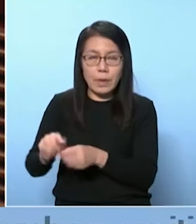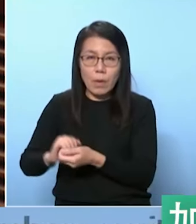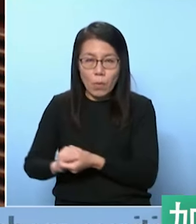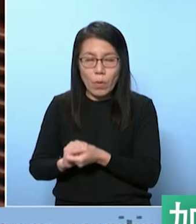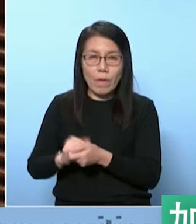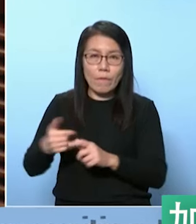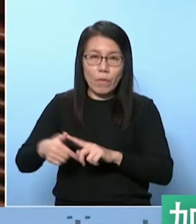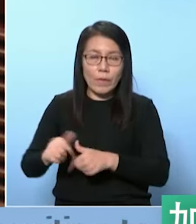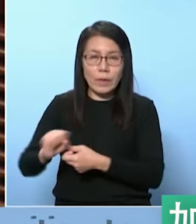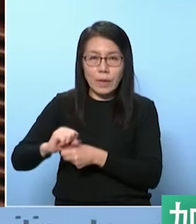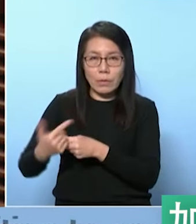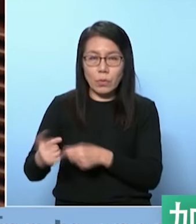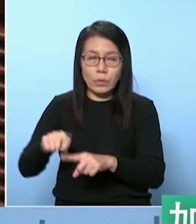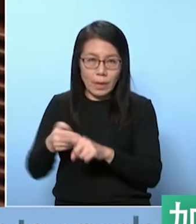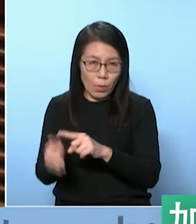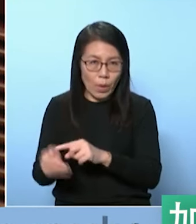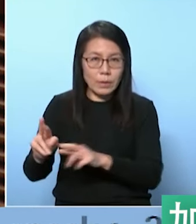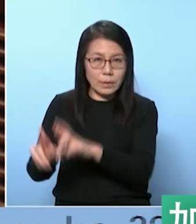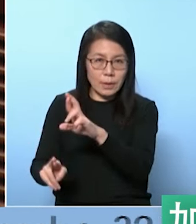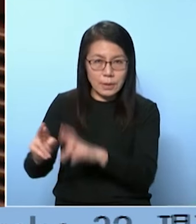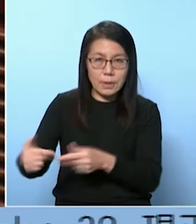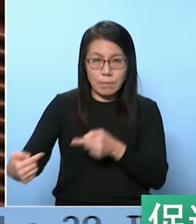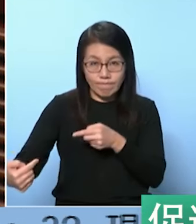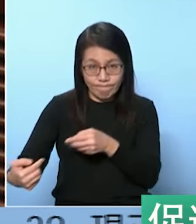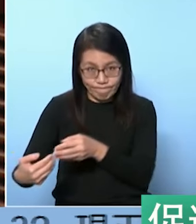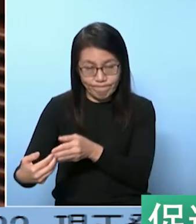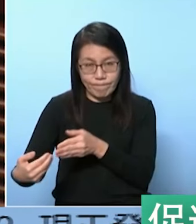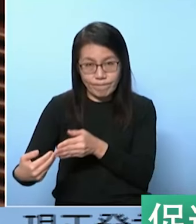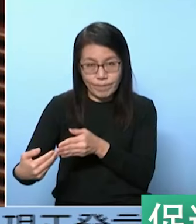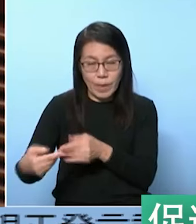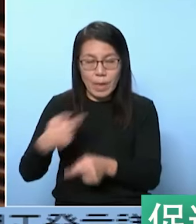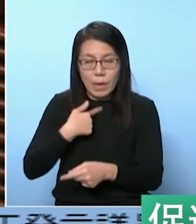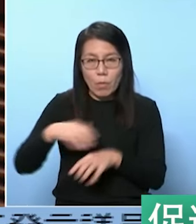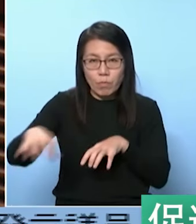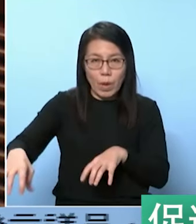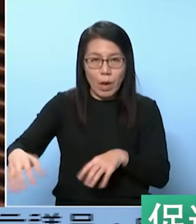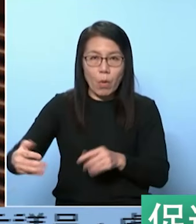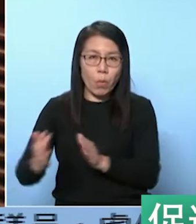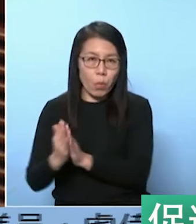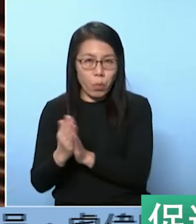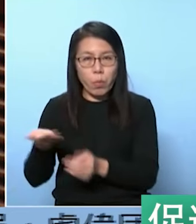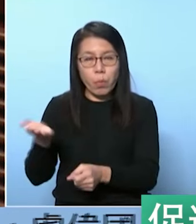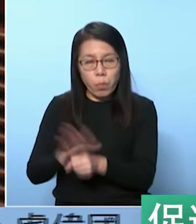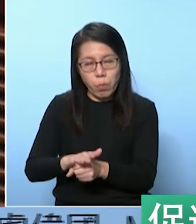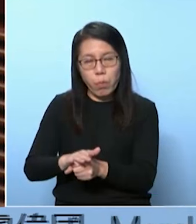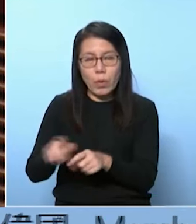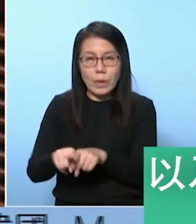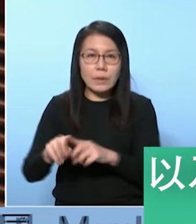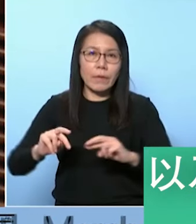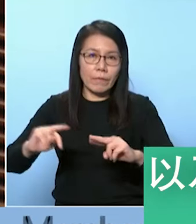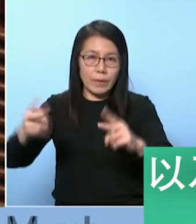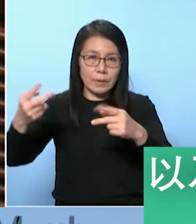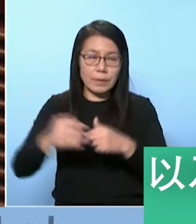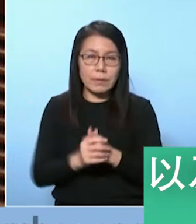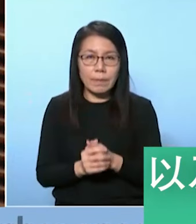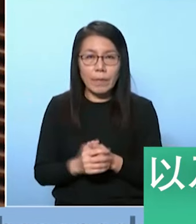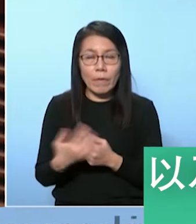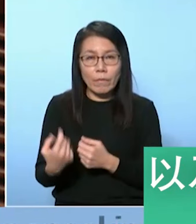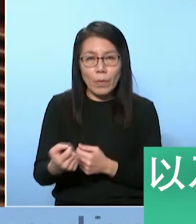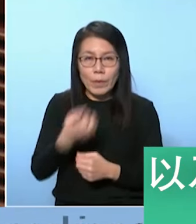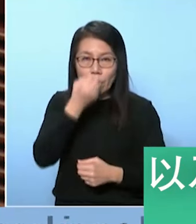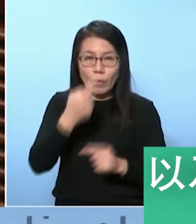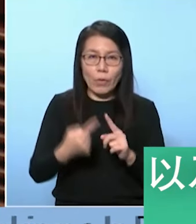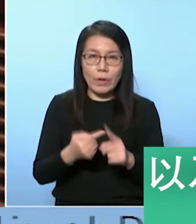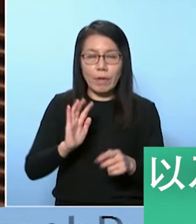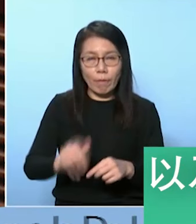施，加強與大灣區其他城市對接，促進兩地優勢互補並協同發展，以及便利香